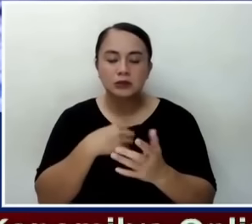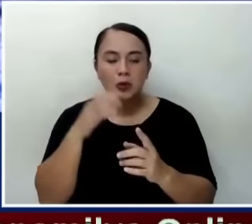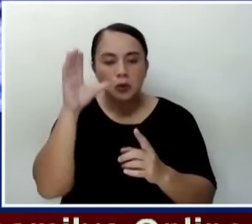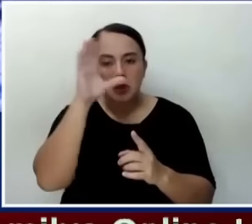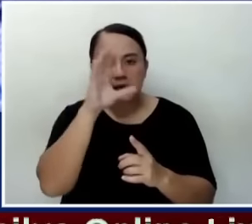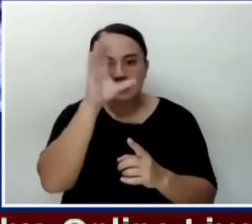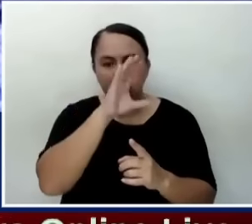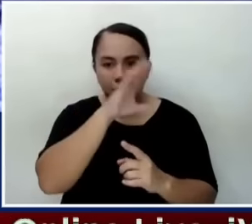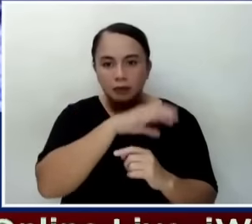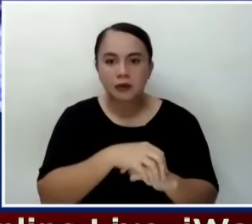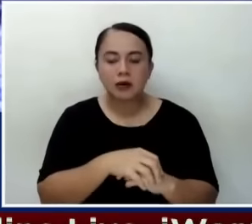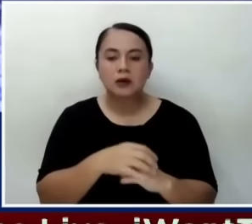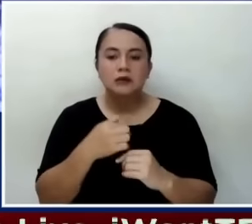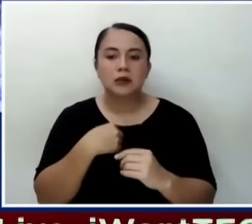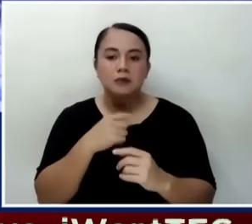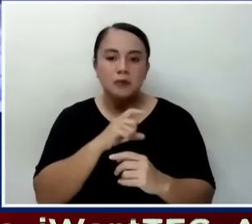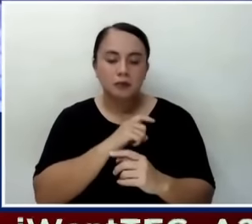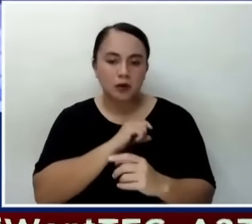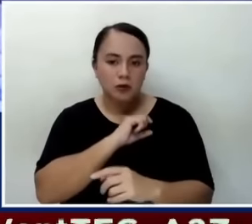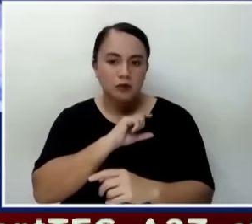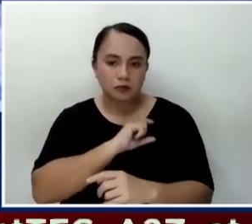operation ng mga otoridad.